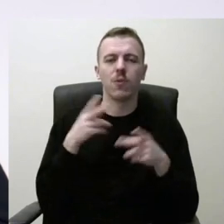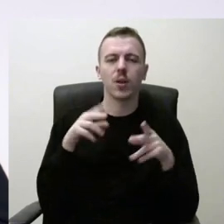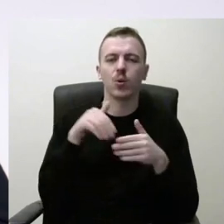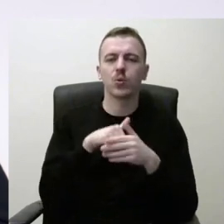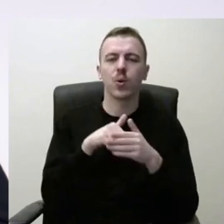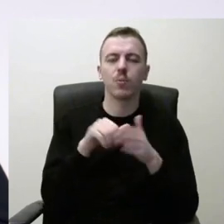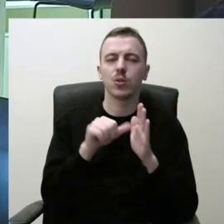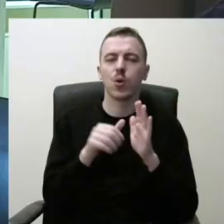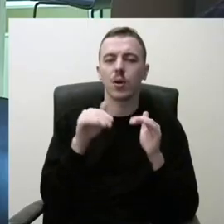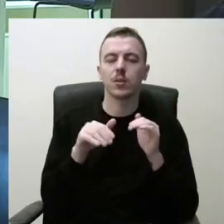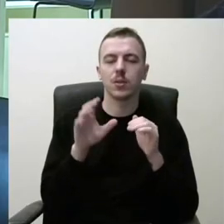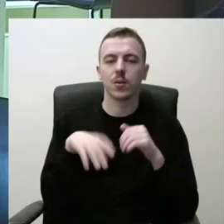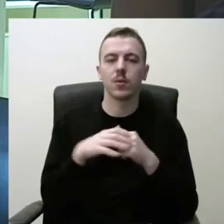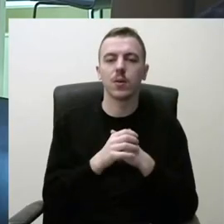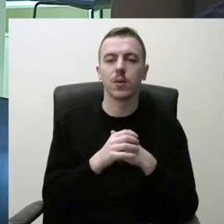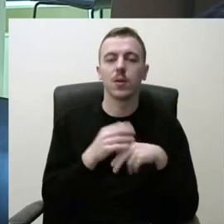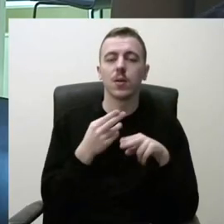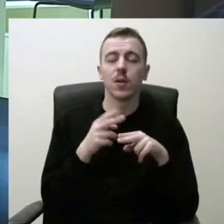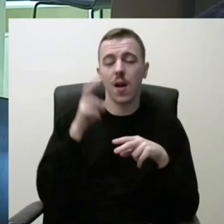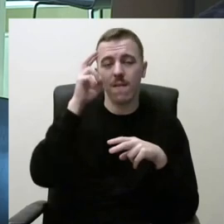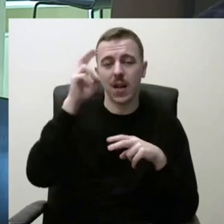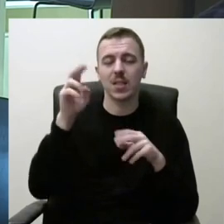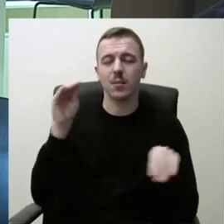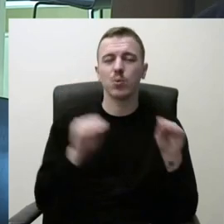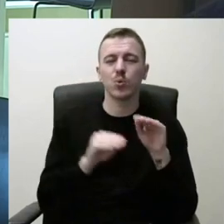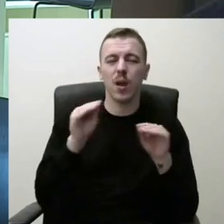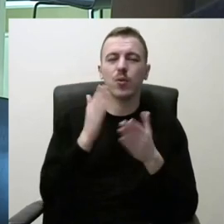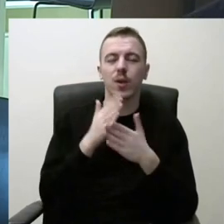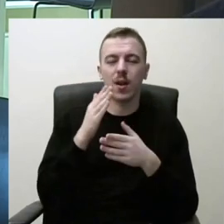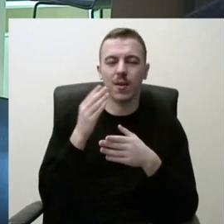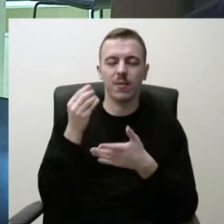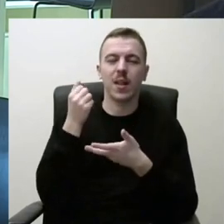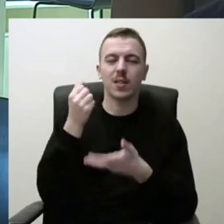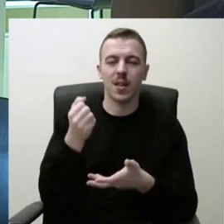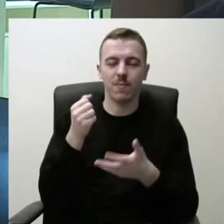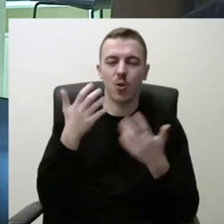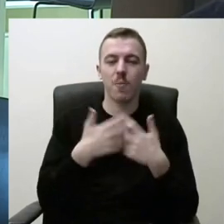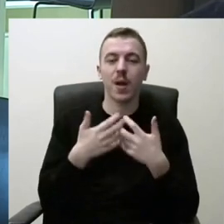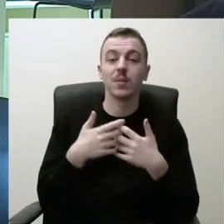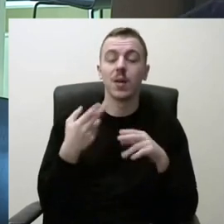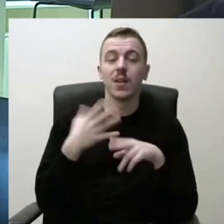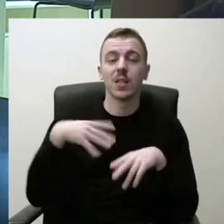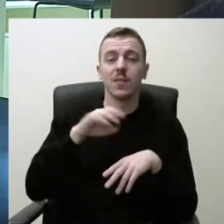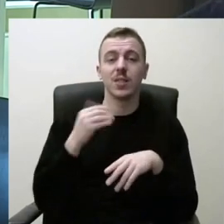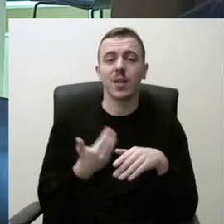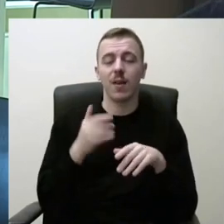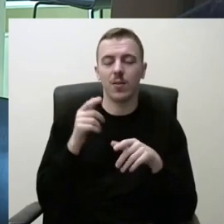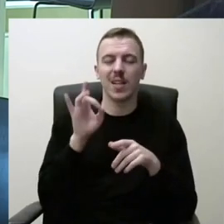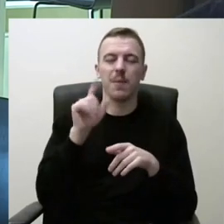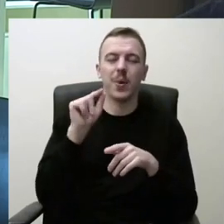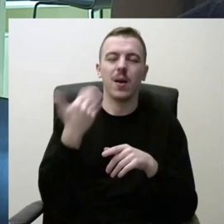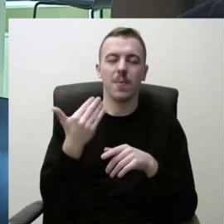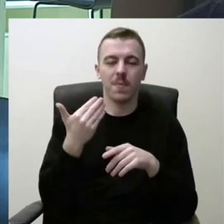prašau. Tiesiog, na, valstybių sudėliotas finansavimo mechanizmas taip, kad gyventojų pajamų mokestis